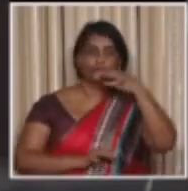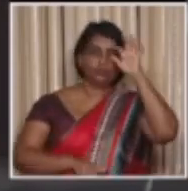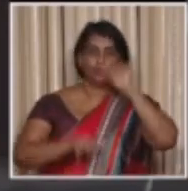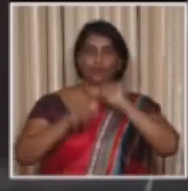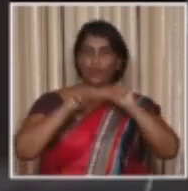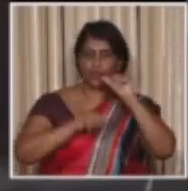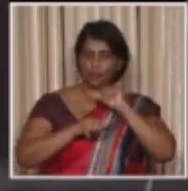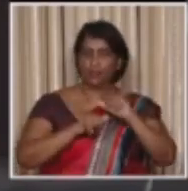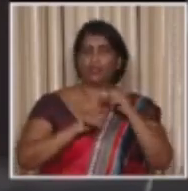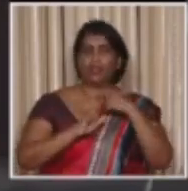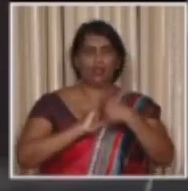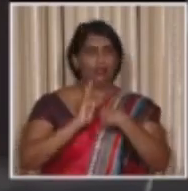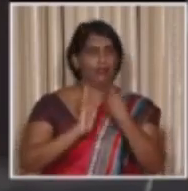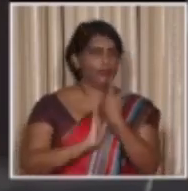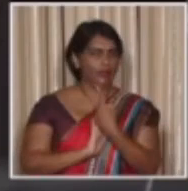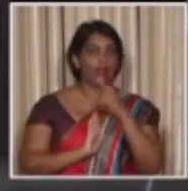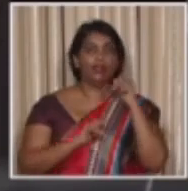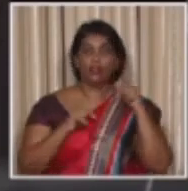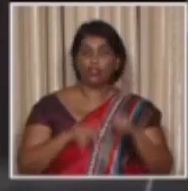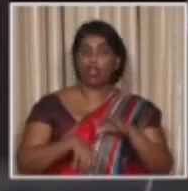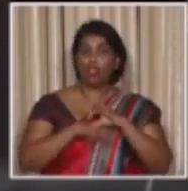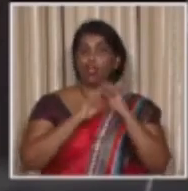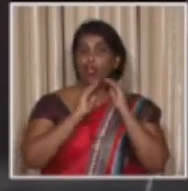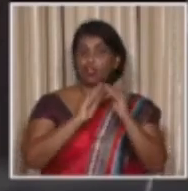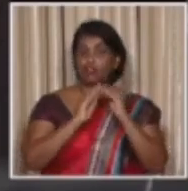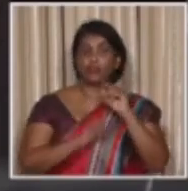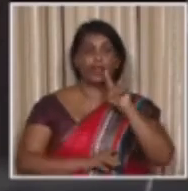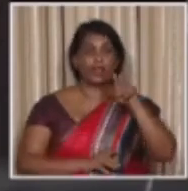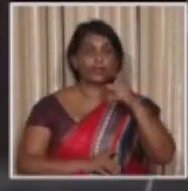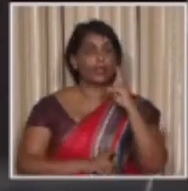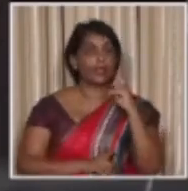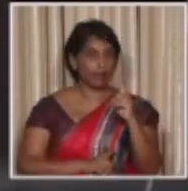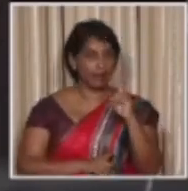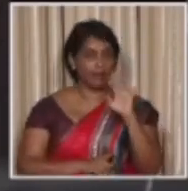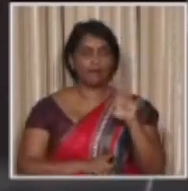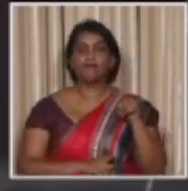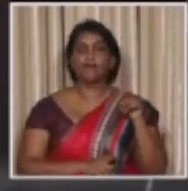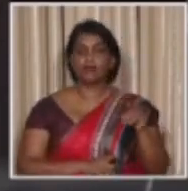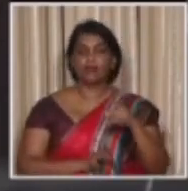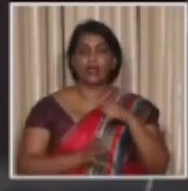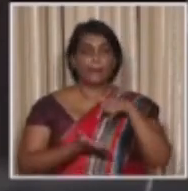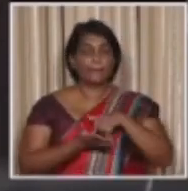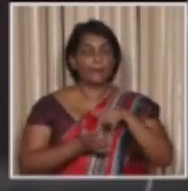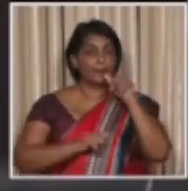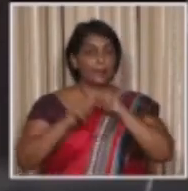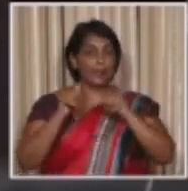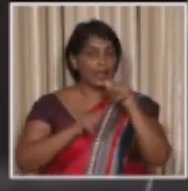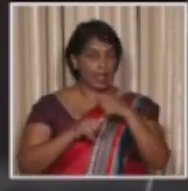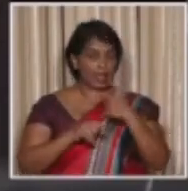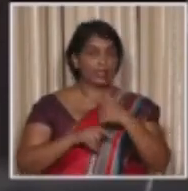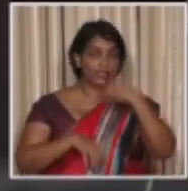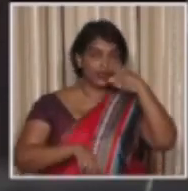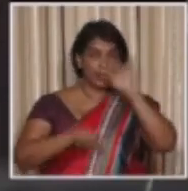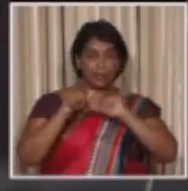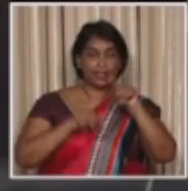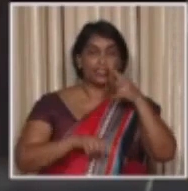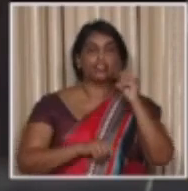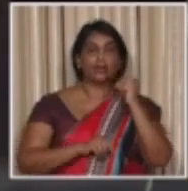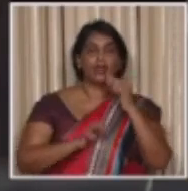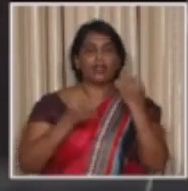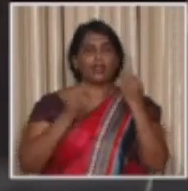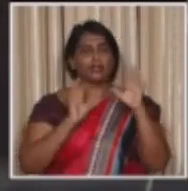රෝහලයි ශ්‍රී ලංකාව තුල තිබ්බේ. නමුත් දැන් රෝහල් 101ක් තියෙනවා. මධ්‍යම බෙහෙත්ශාලා 250ක් තියෙනවා. නිදහස්